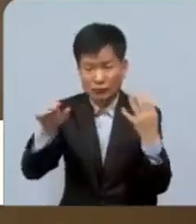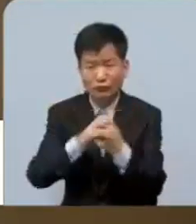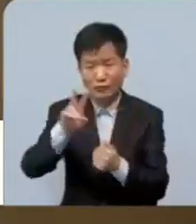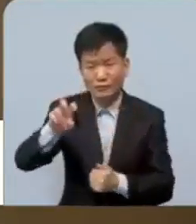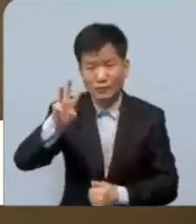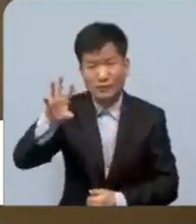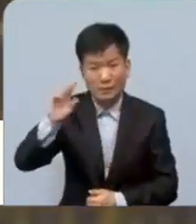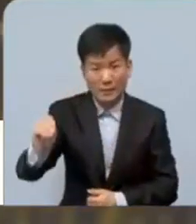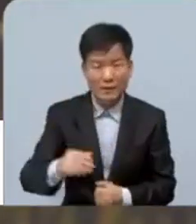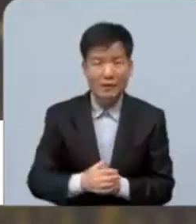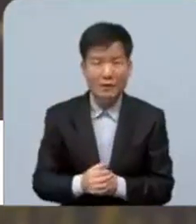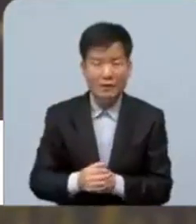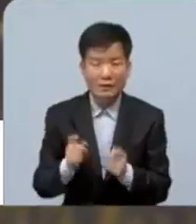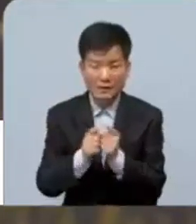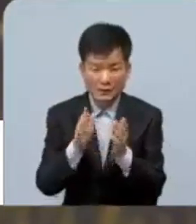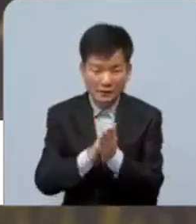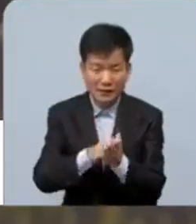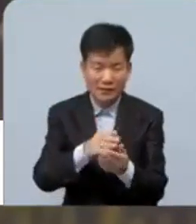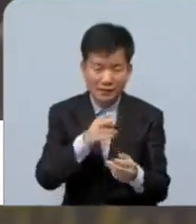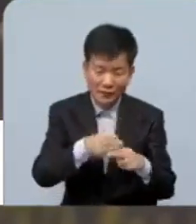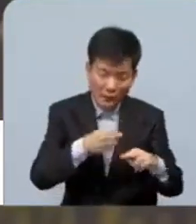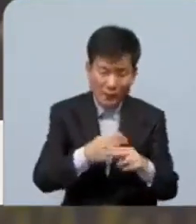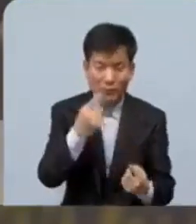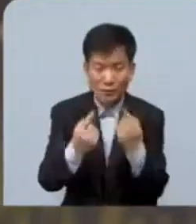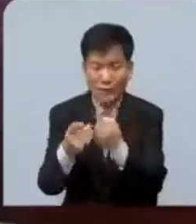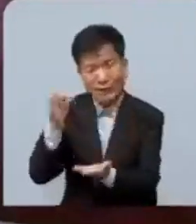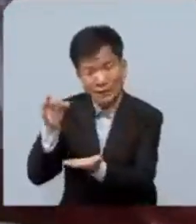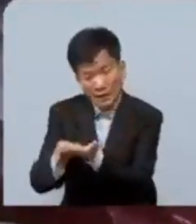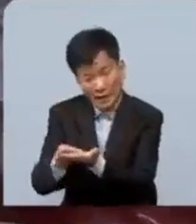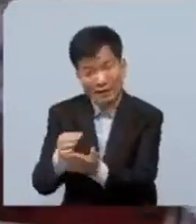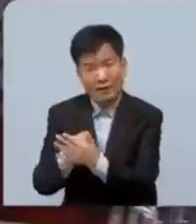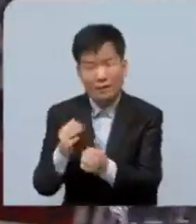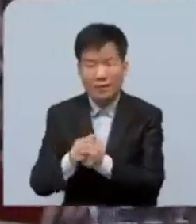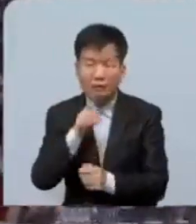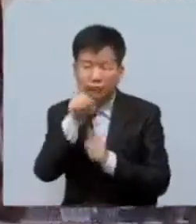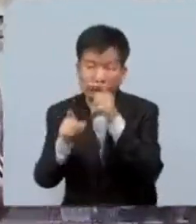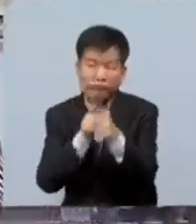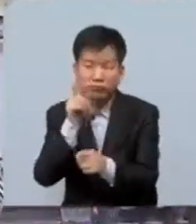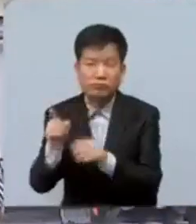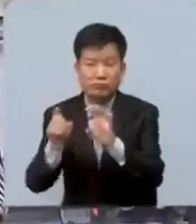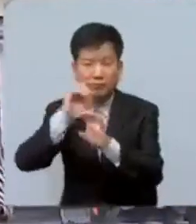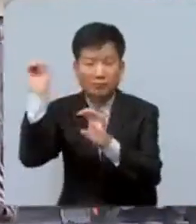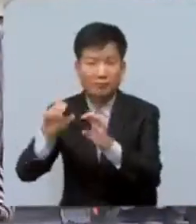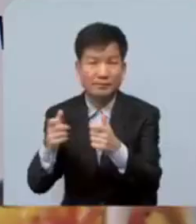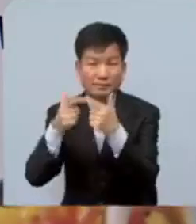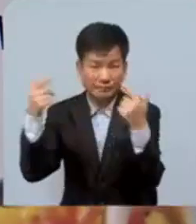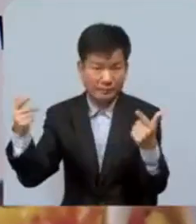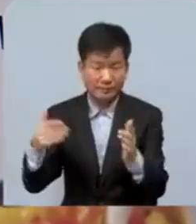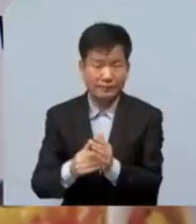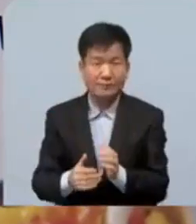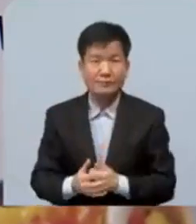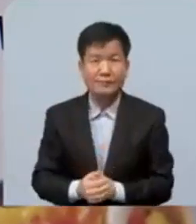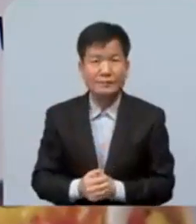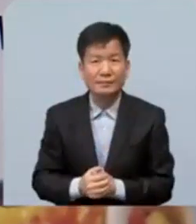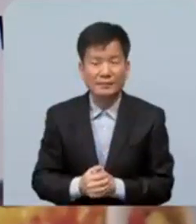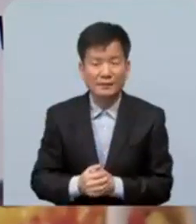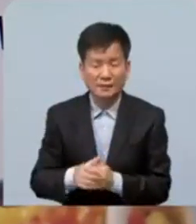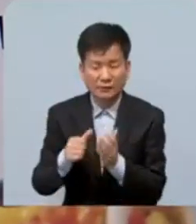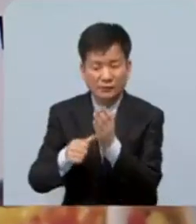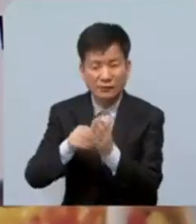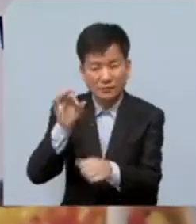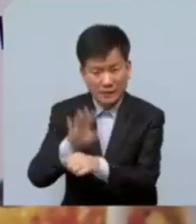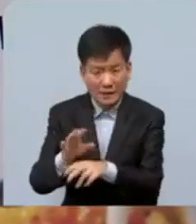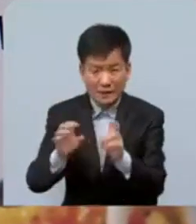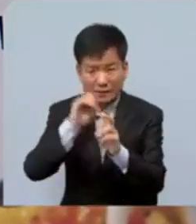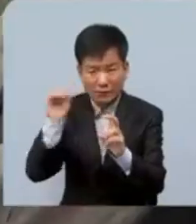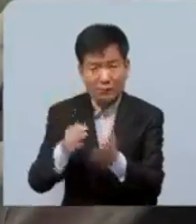23만원으로 직접 하는 것보다 저렴해 지난해보다 주문이 40%나 늘었습니다 재료구입비는